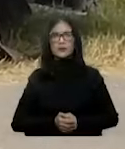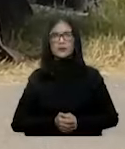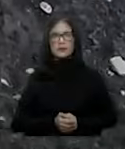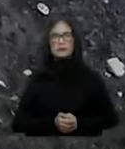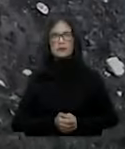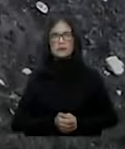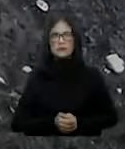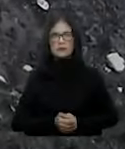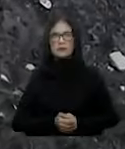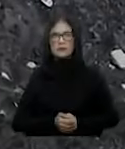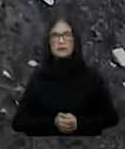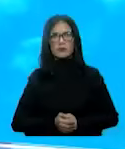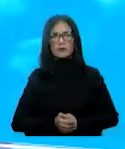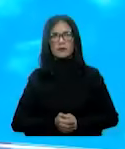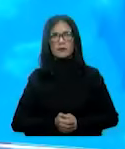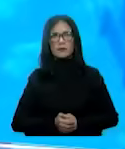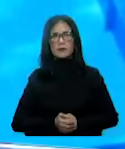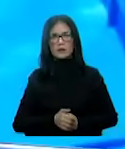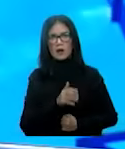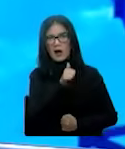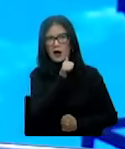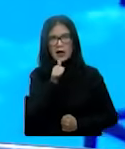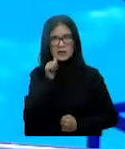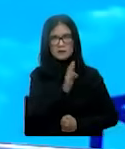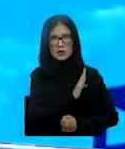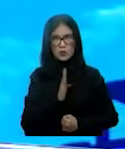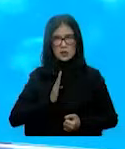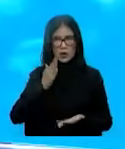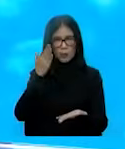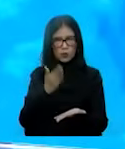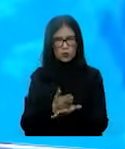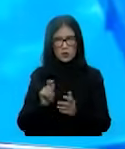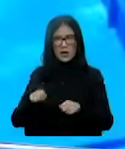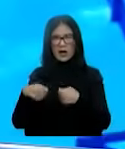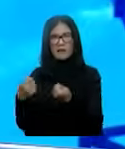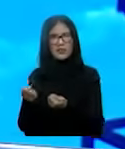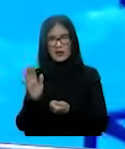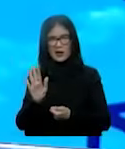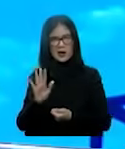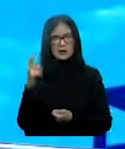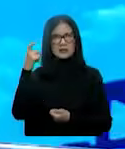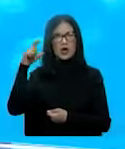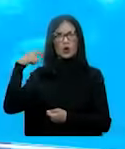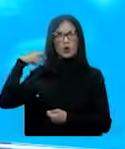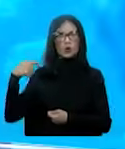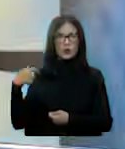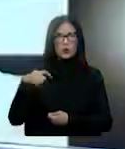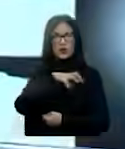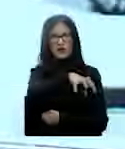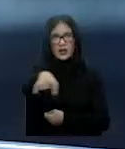iNews melaporkan. Pemirsa, Anies Baswedan memutuskan tidak mendaftar sebagai calon gubernur di wilayah